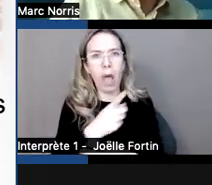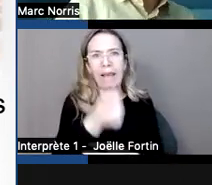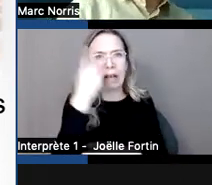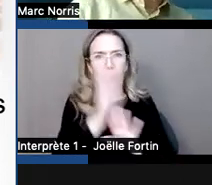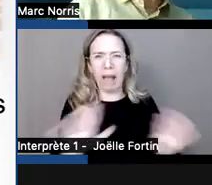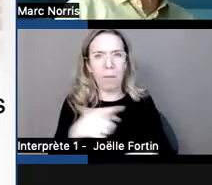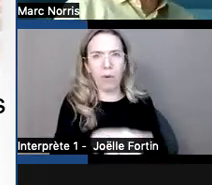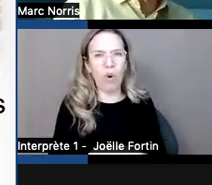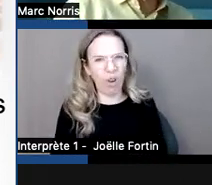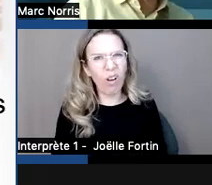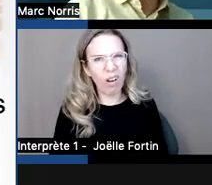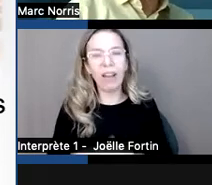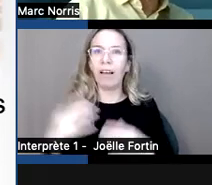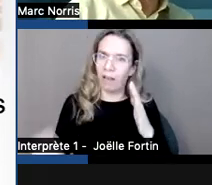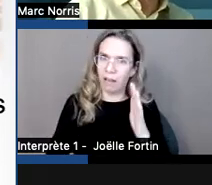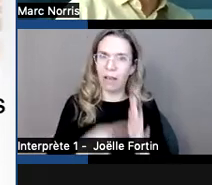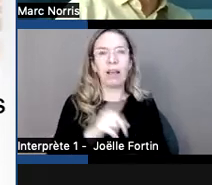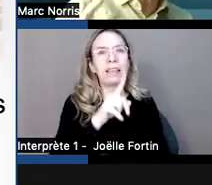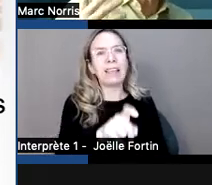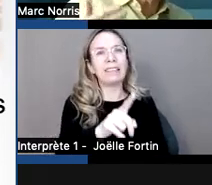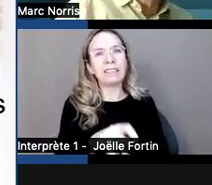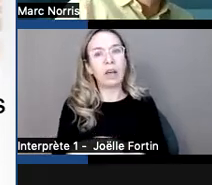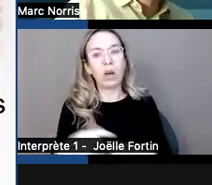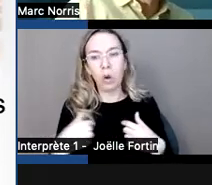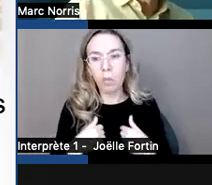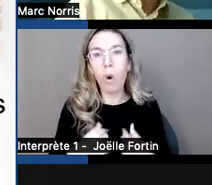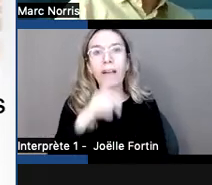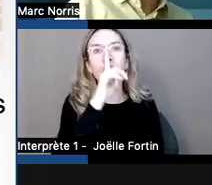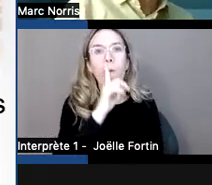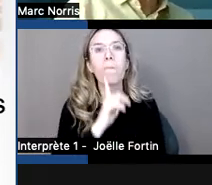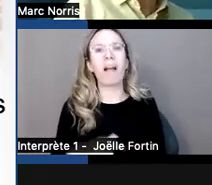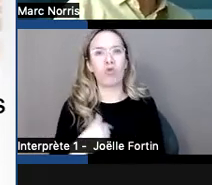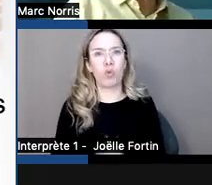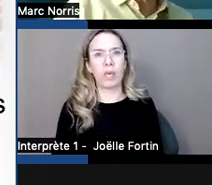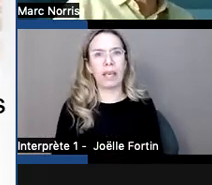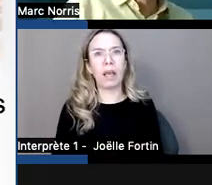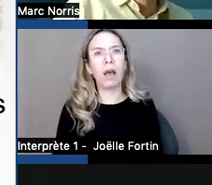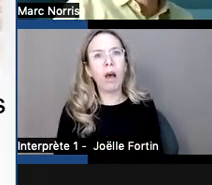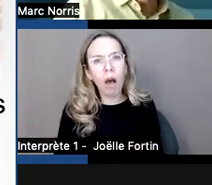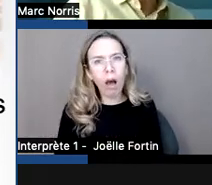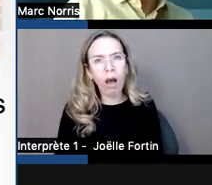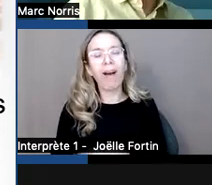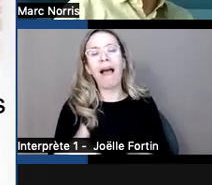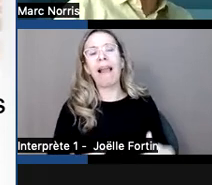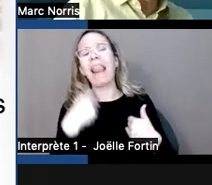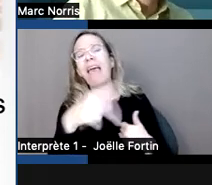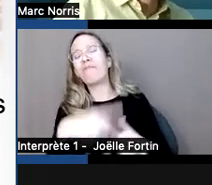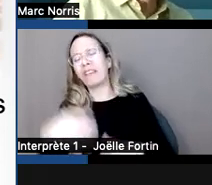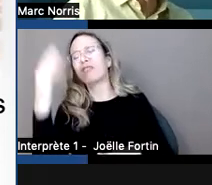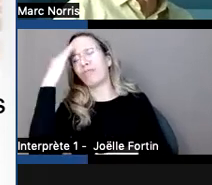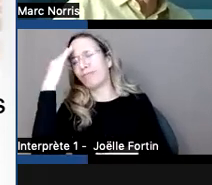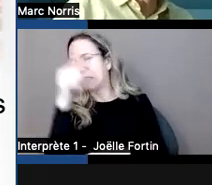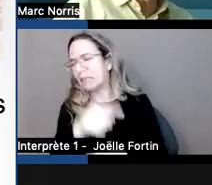pas. On lui a demandé, il dit, je m'ennuie. En connaissant son histoire de vie,